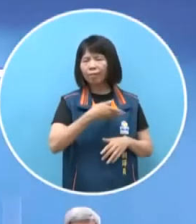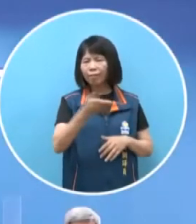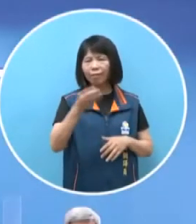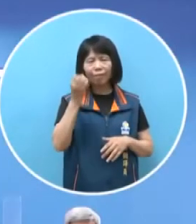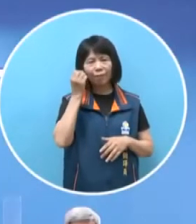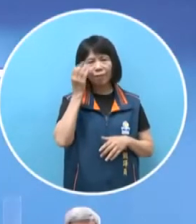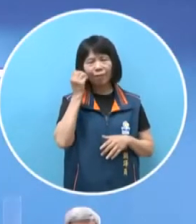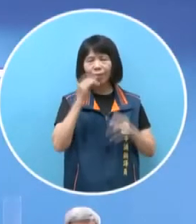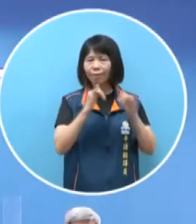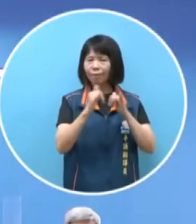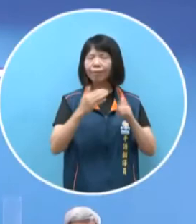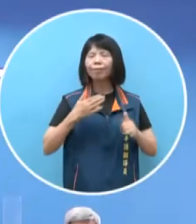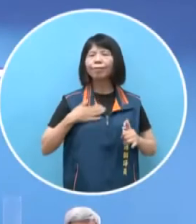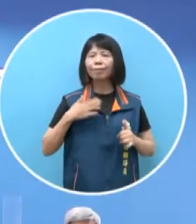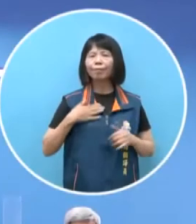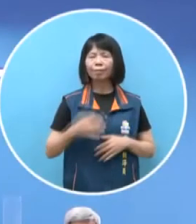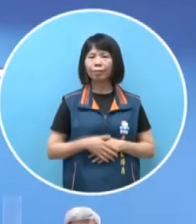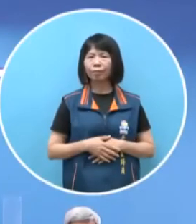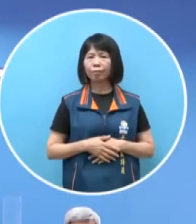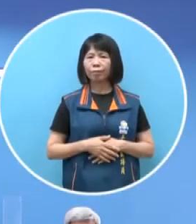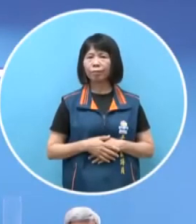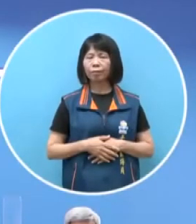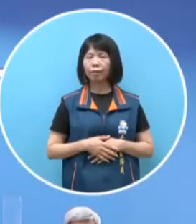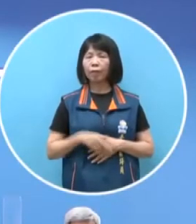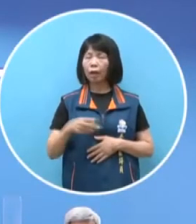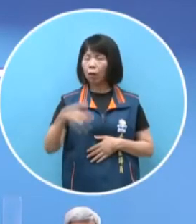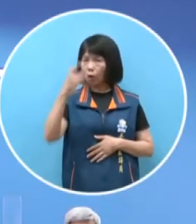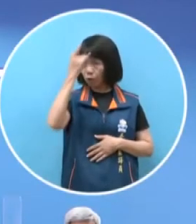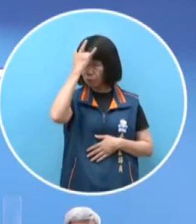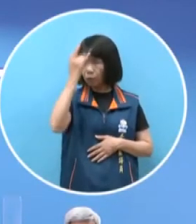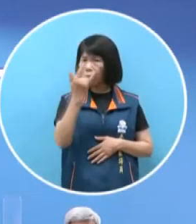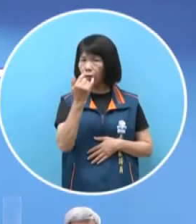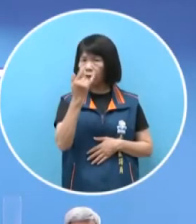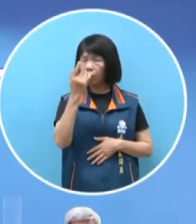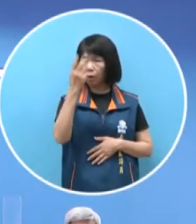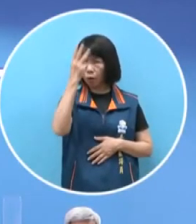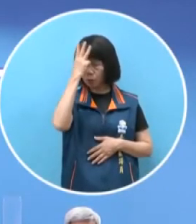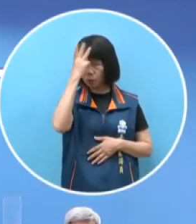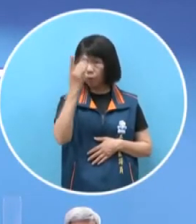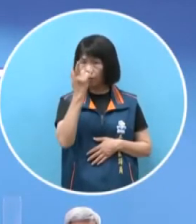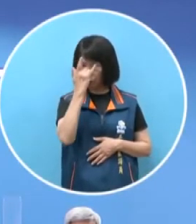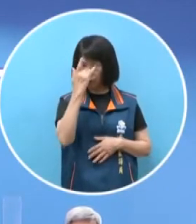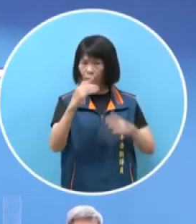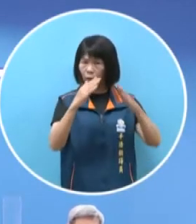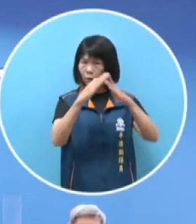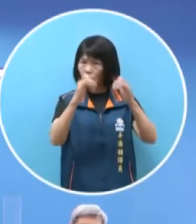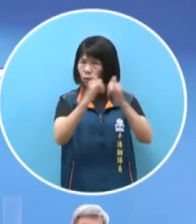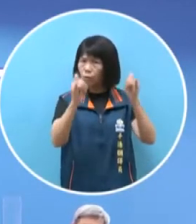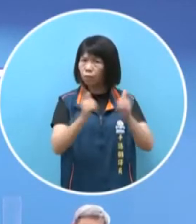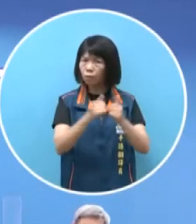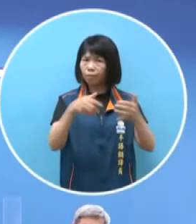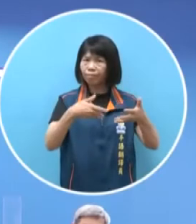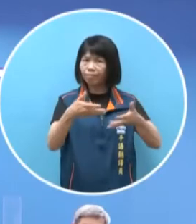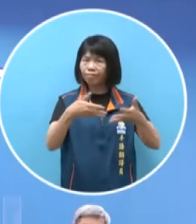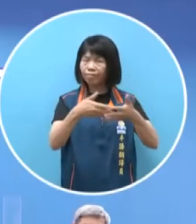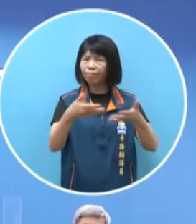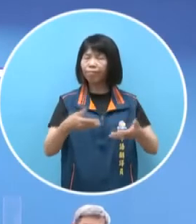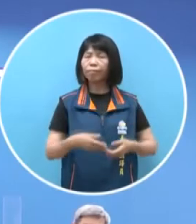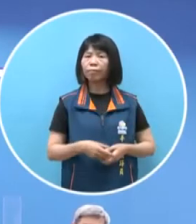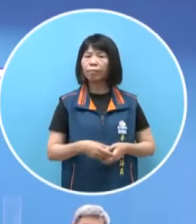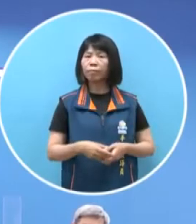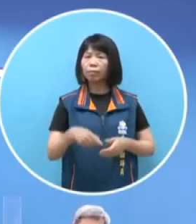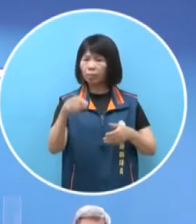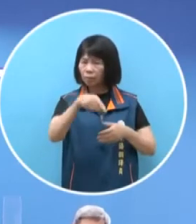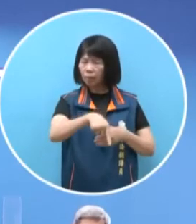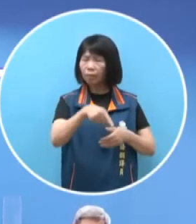设3个筛检站。 因为这个崇德的这个家族的部分，所以我们其实在崇德村已